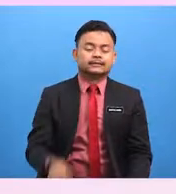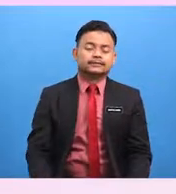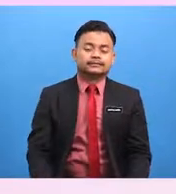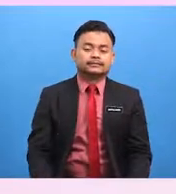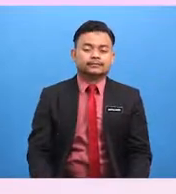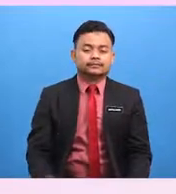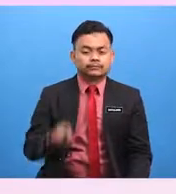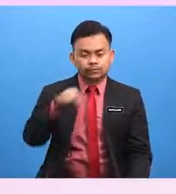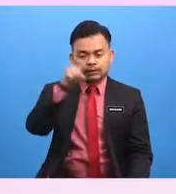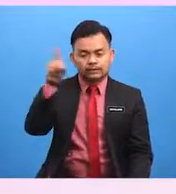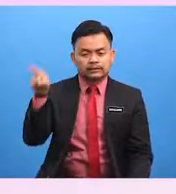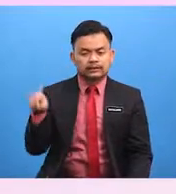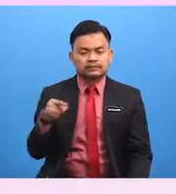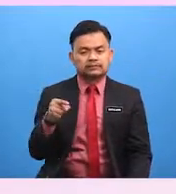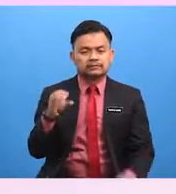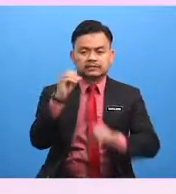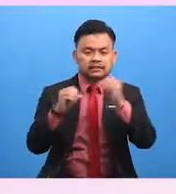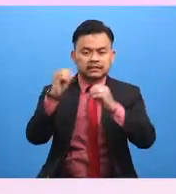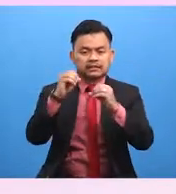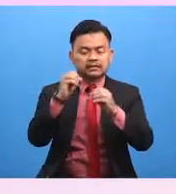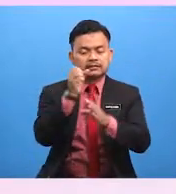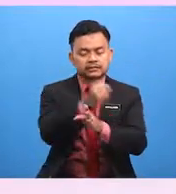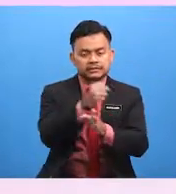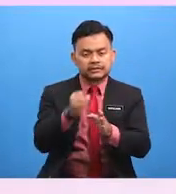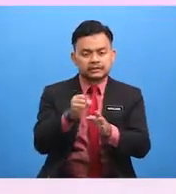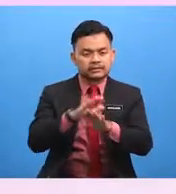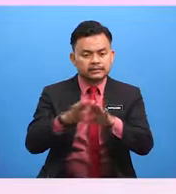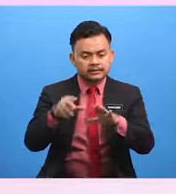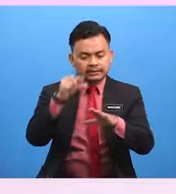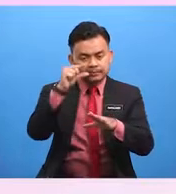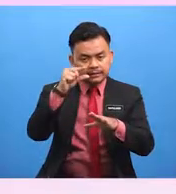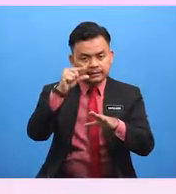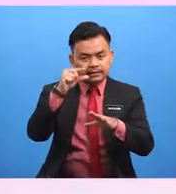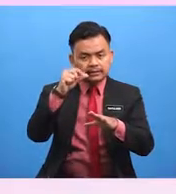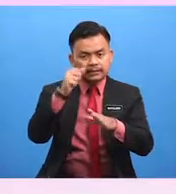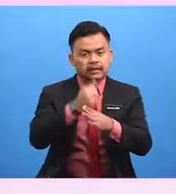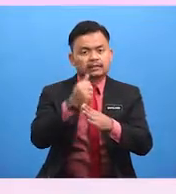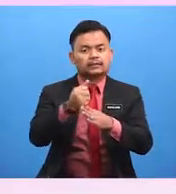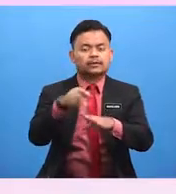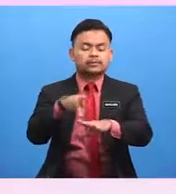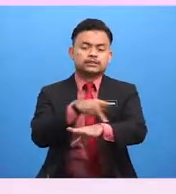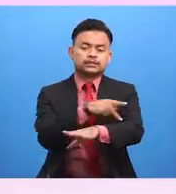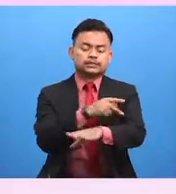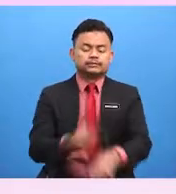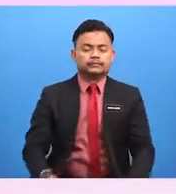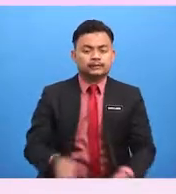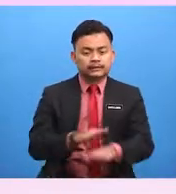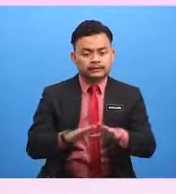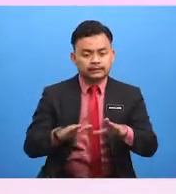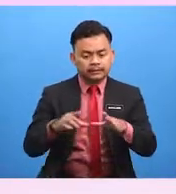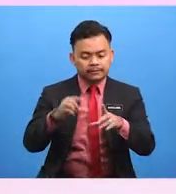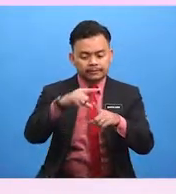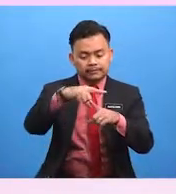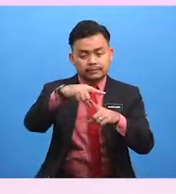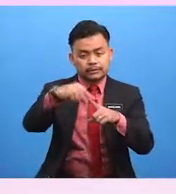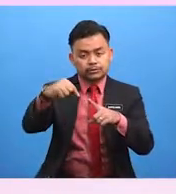Bulatan tidak mempunyai sisi. Tidak pendek mahupun panjang. Tidak bersudut serta